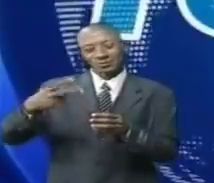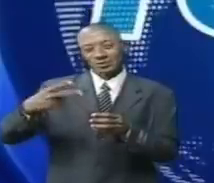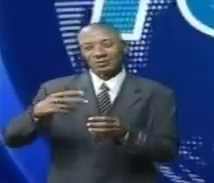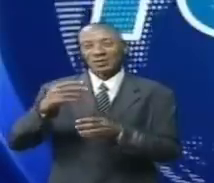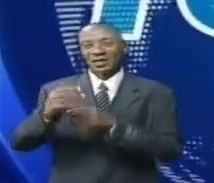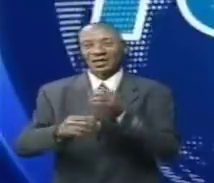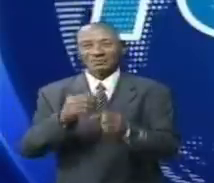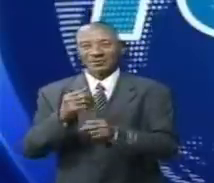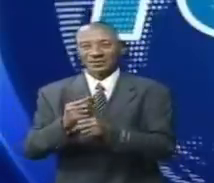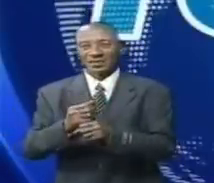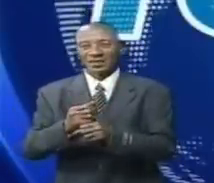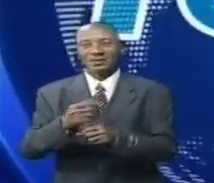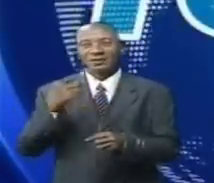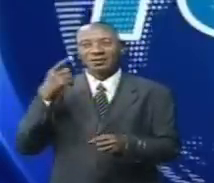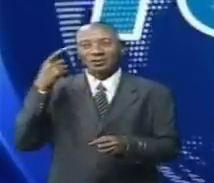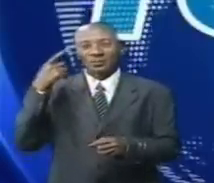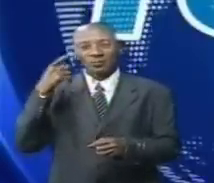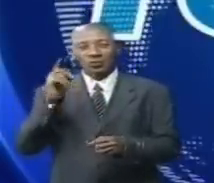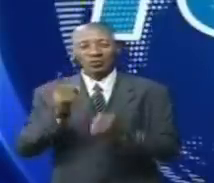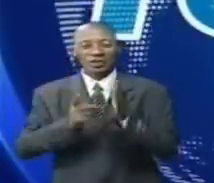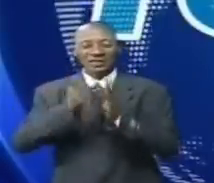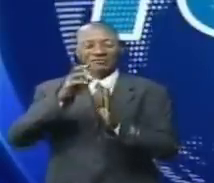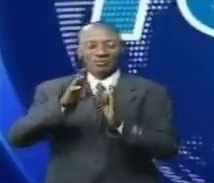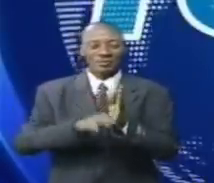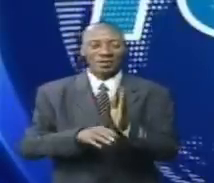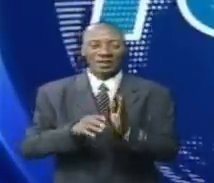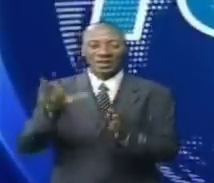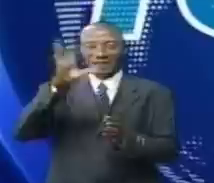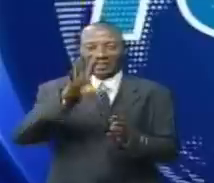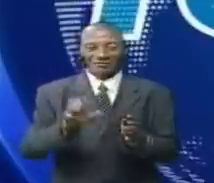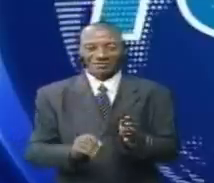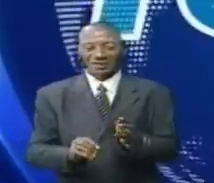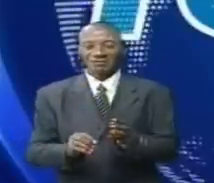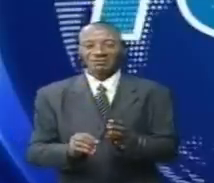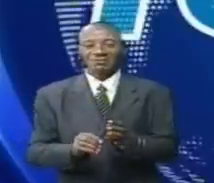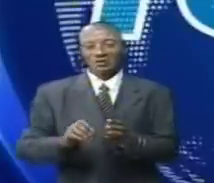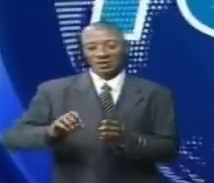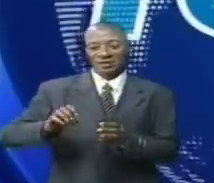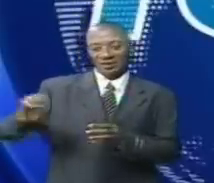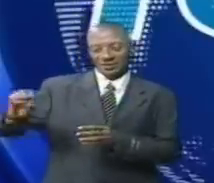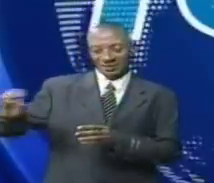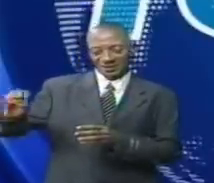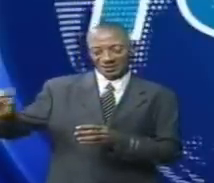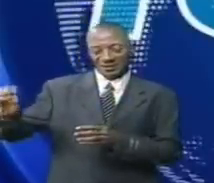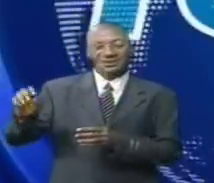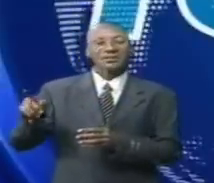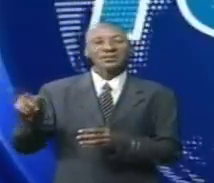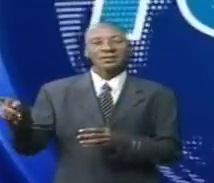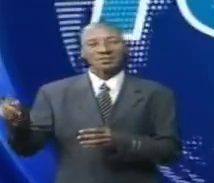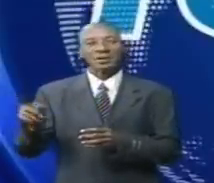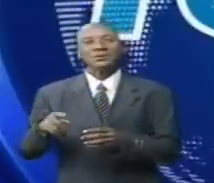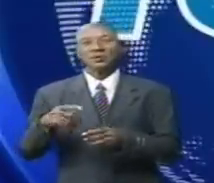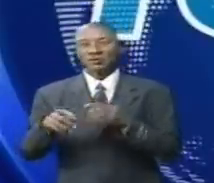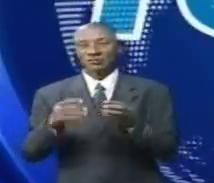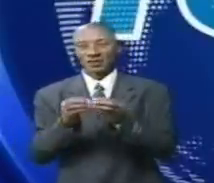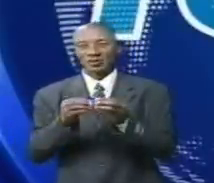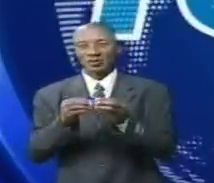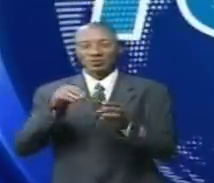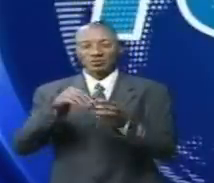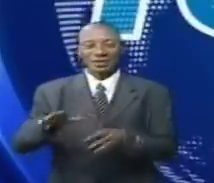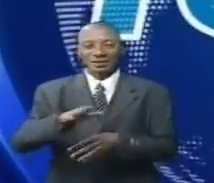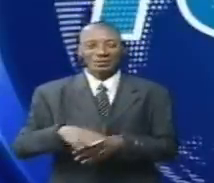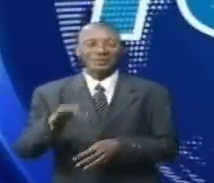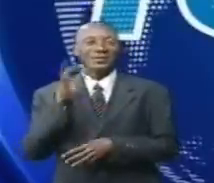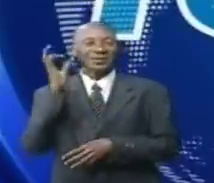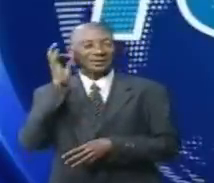des développements de l'Afrique australe, SADC, séance présidée par Christopher Mbosso Kondiampanga, président en exercice de cette